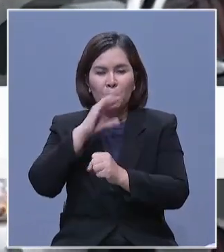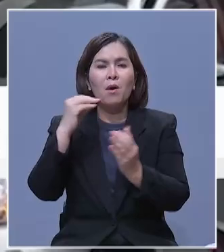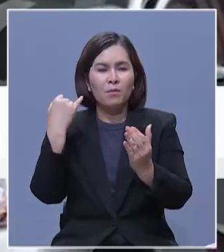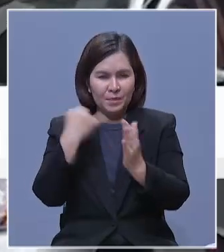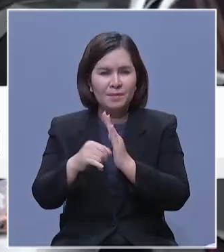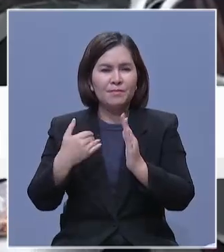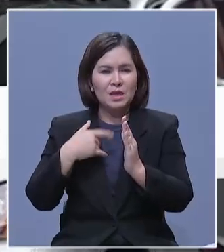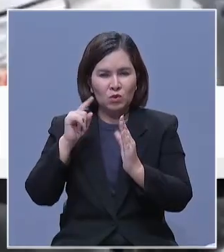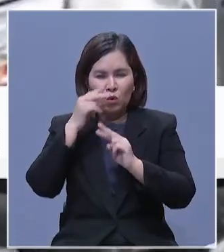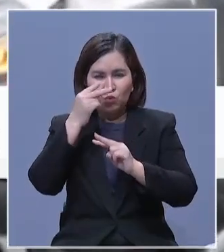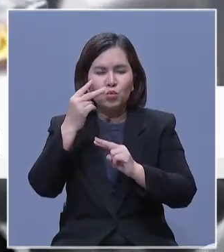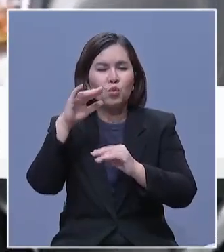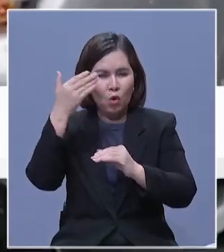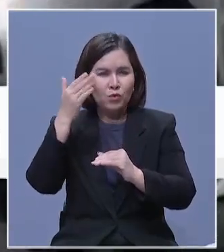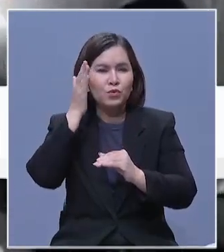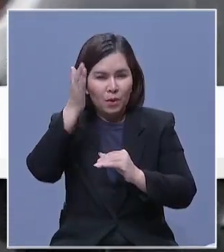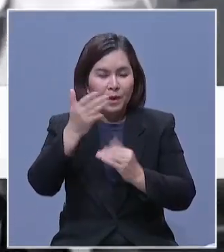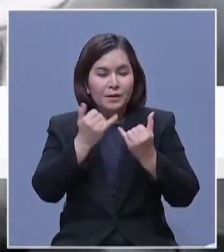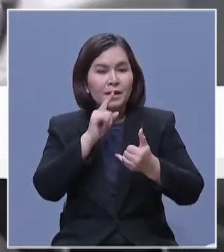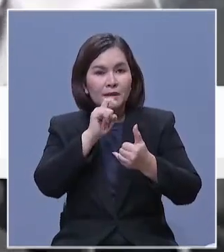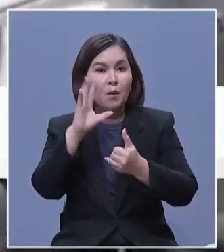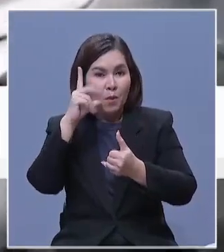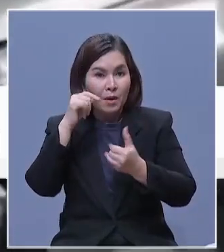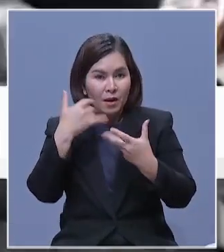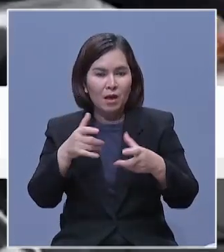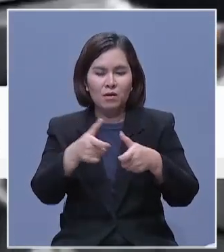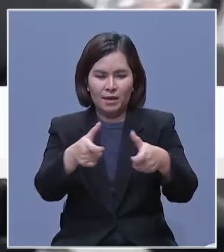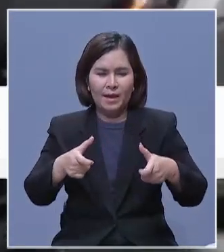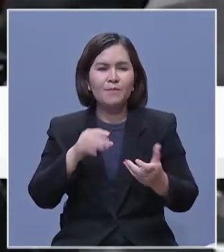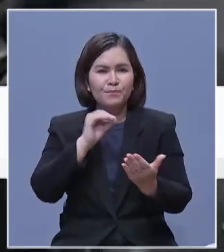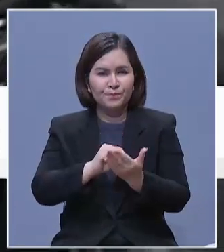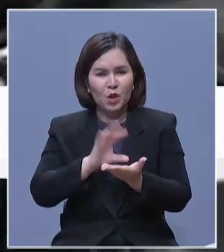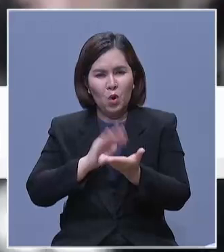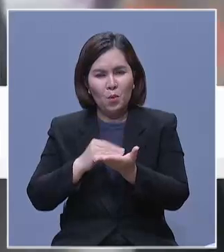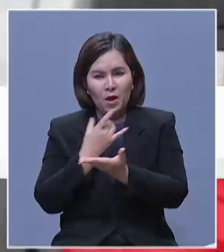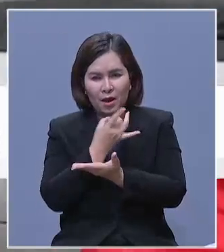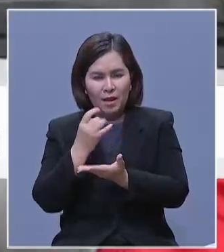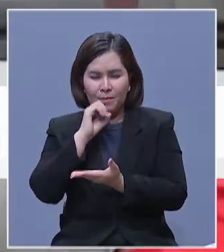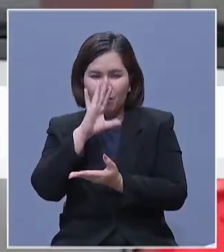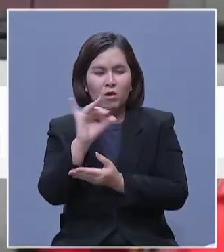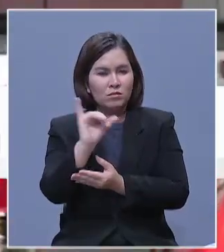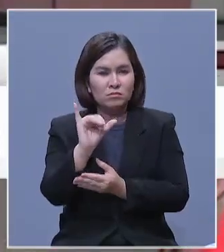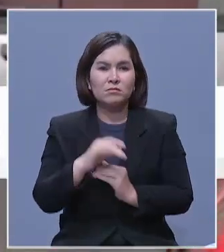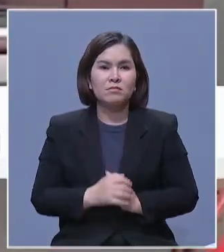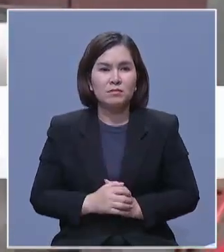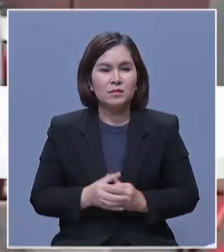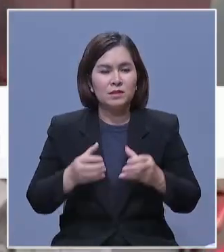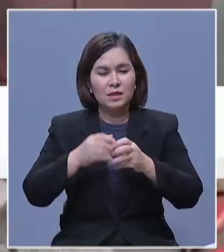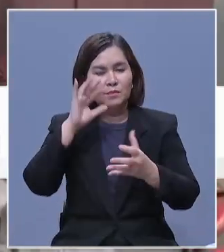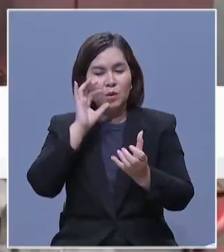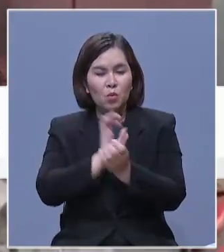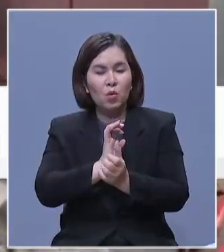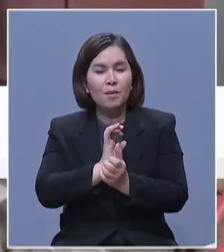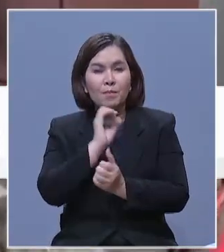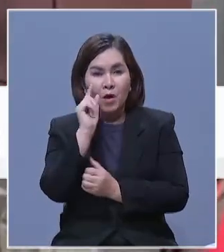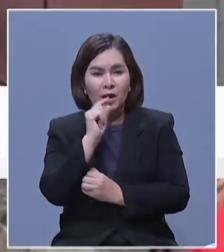สอบปักคำพ่อแม่ของของเด็กไปแล้วแต่ว่ารายละเอียดอยู่ในสำนวนนะครับไม่สามารถเปิดเผยได้ตำรวจยืนยันว่า